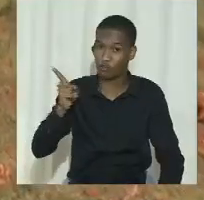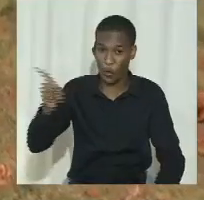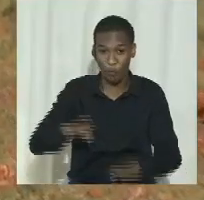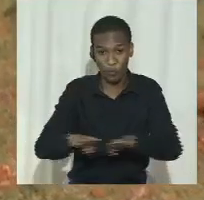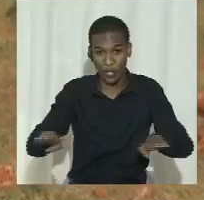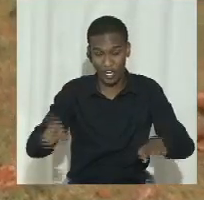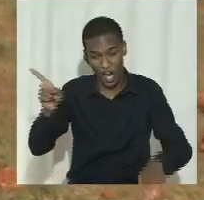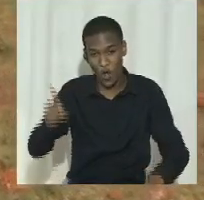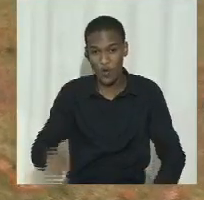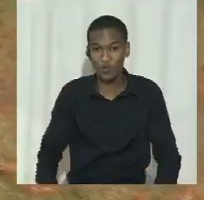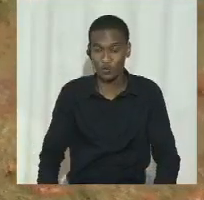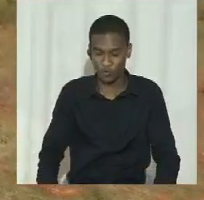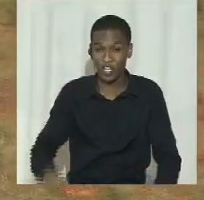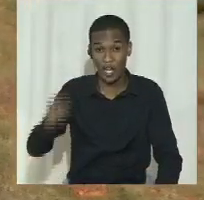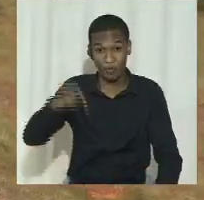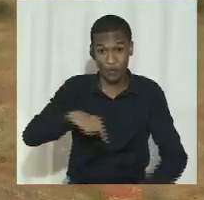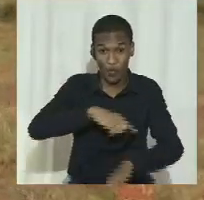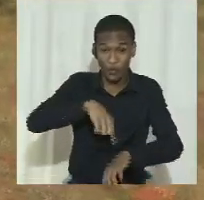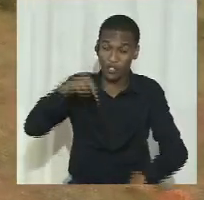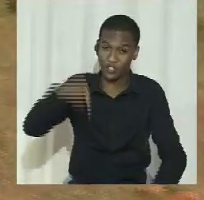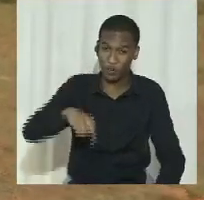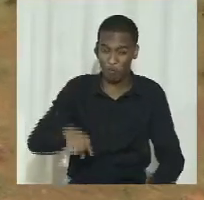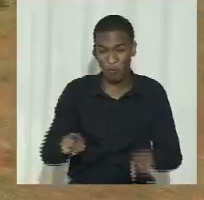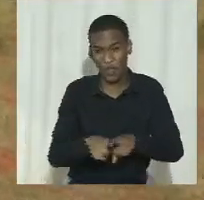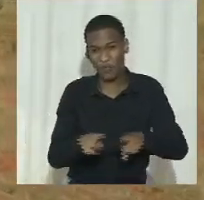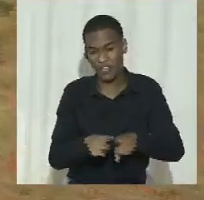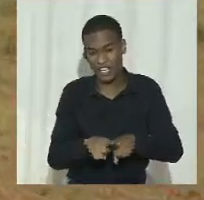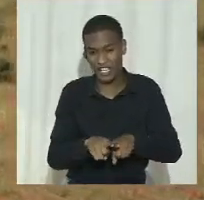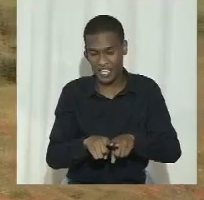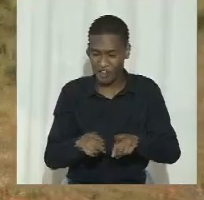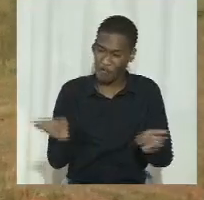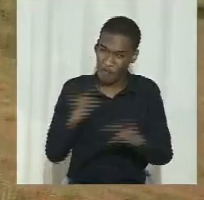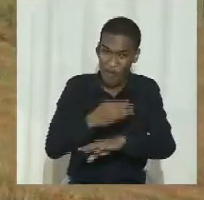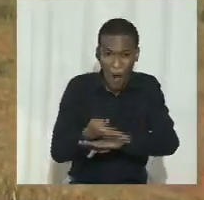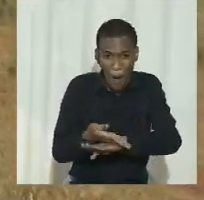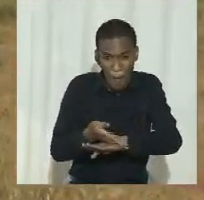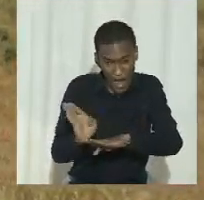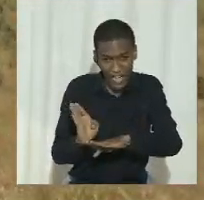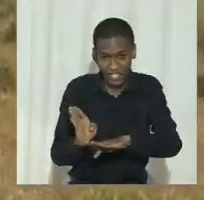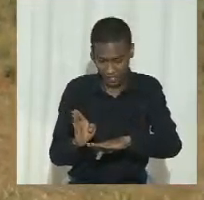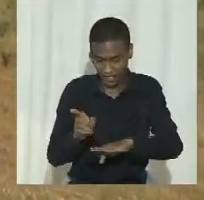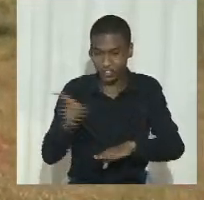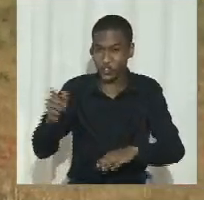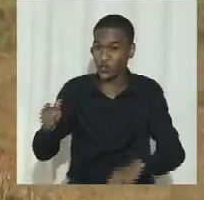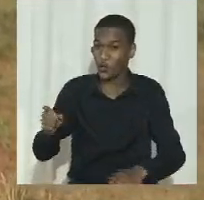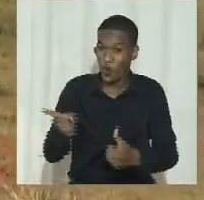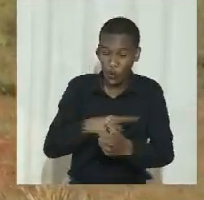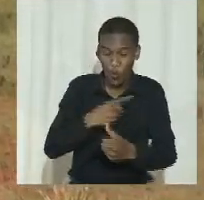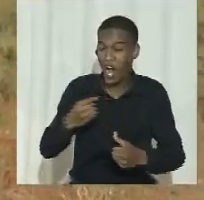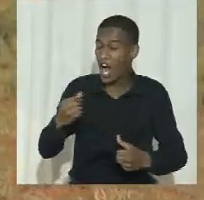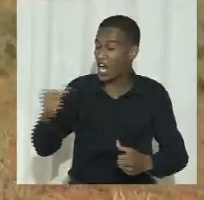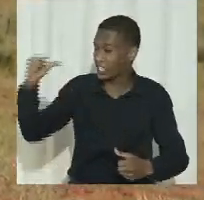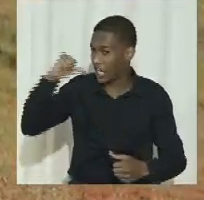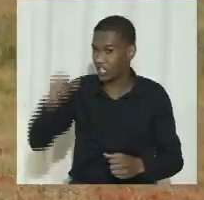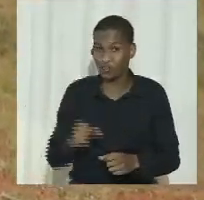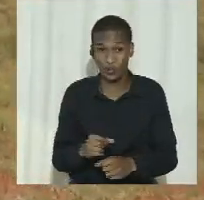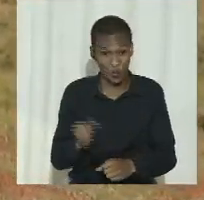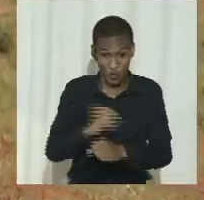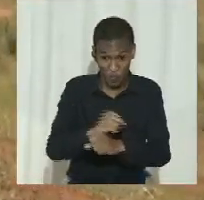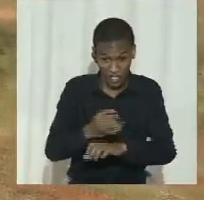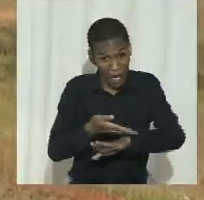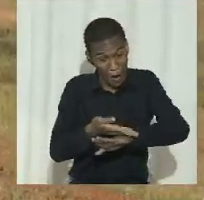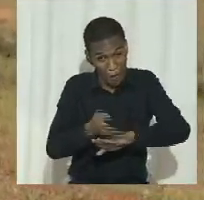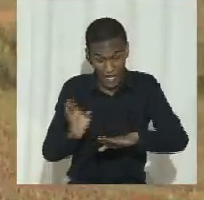toerana dia amin'izao fotoana izao a miritra lay sorsa na lay loharano a dia rehefa miritra zany lay